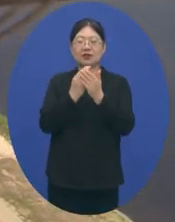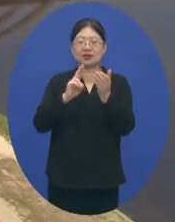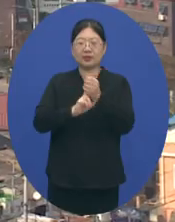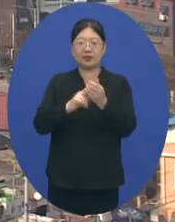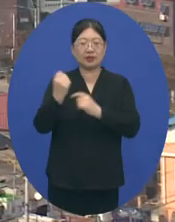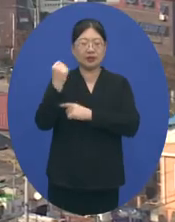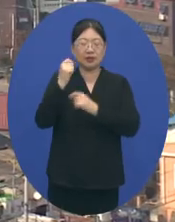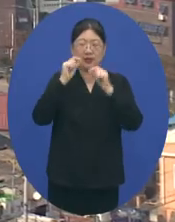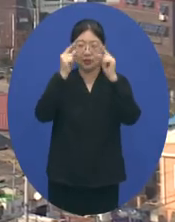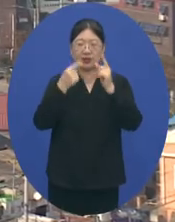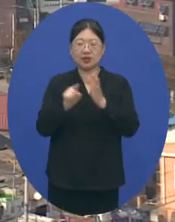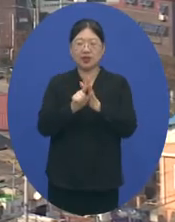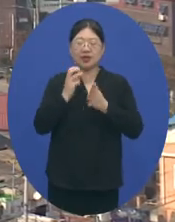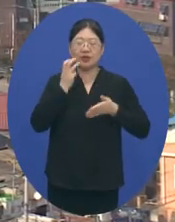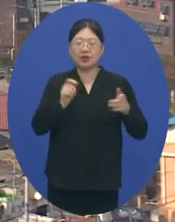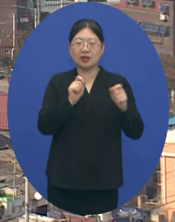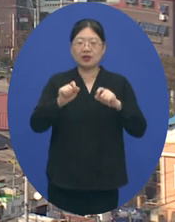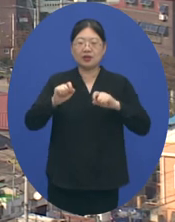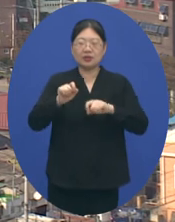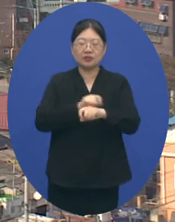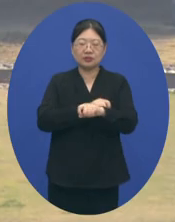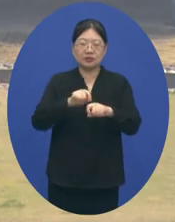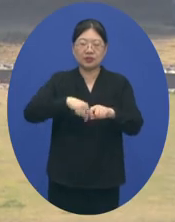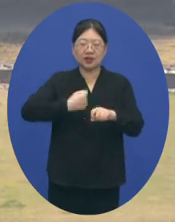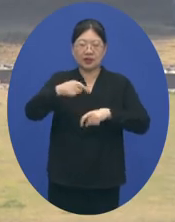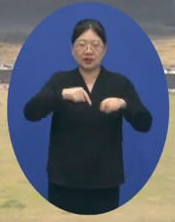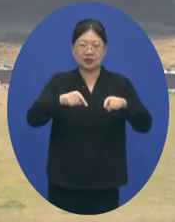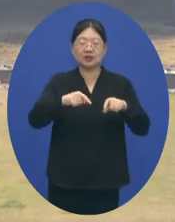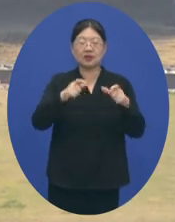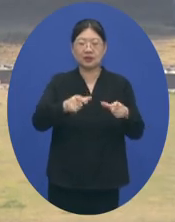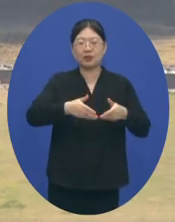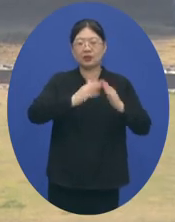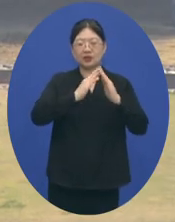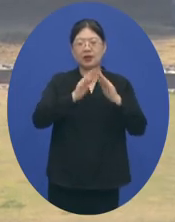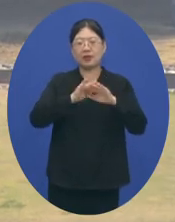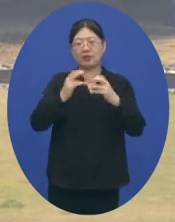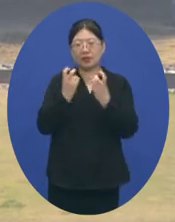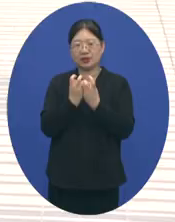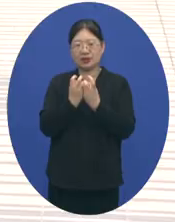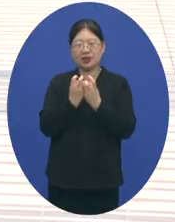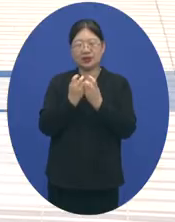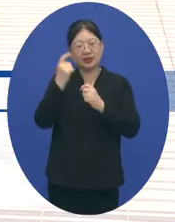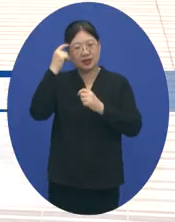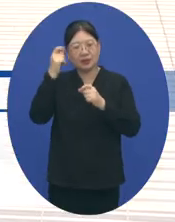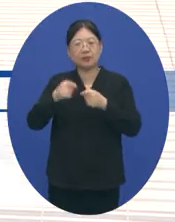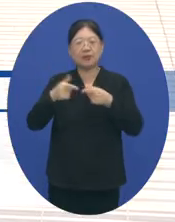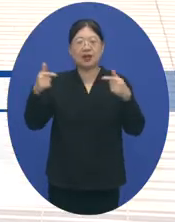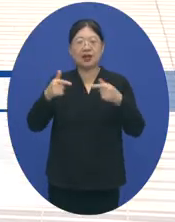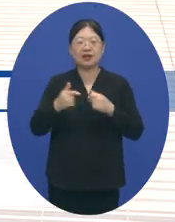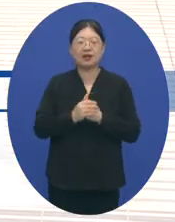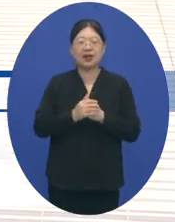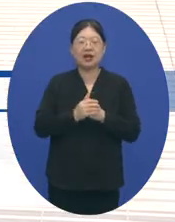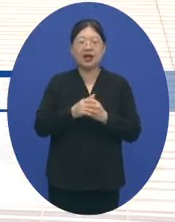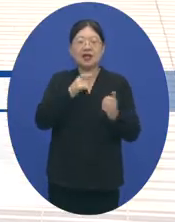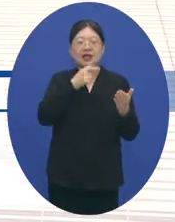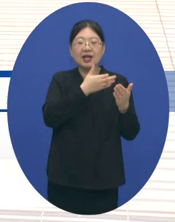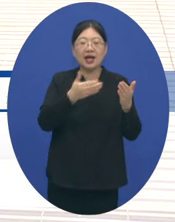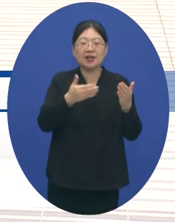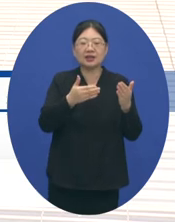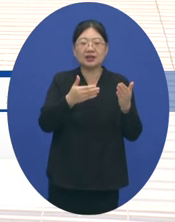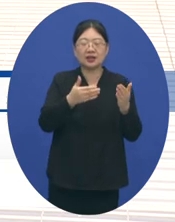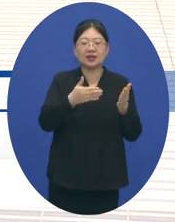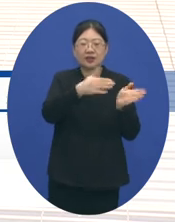위해선 경기 북부 특별자치도 설치가 해법이라는 여론이 확산되고 있습니다. 한강이 가로질러 있어서 실질적으로